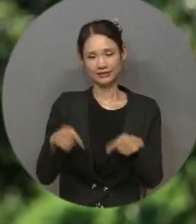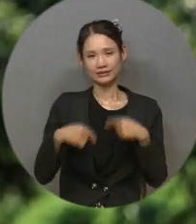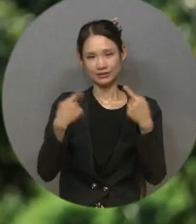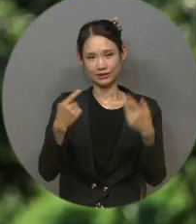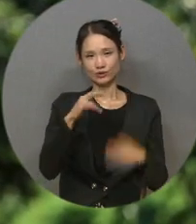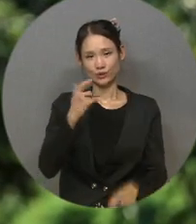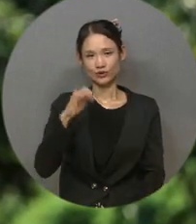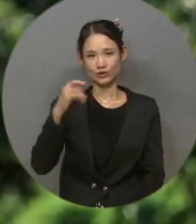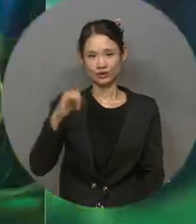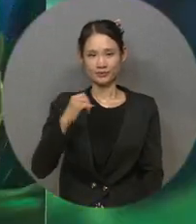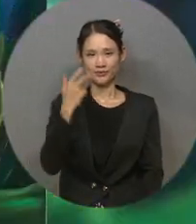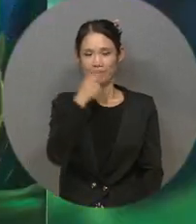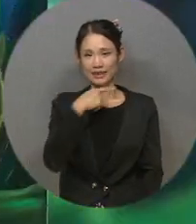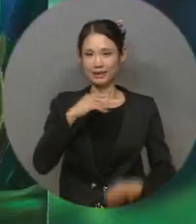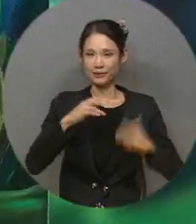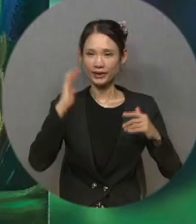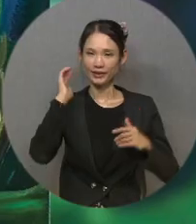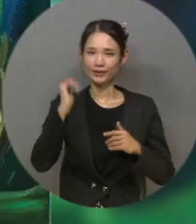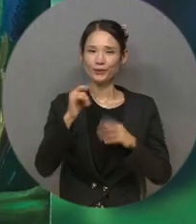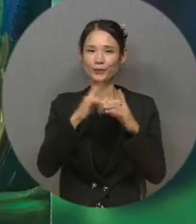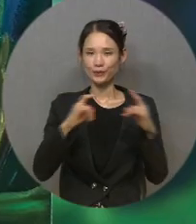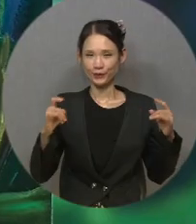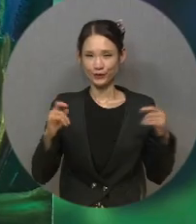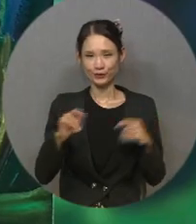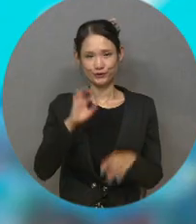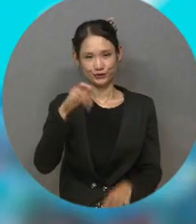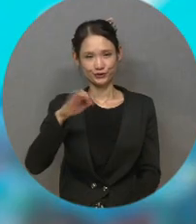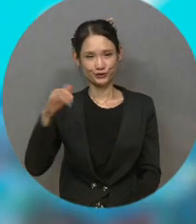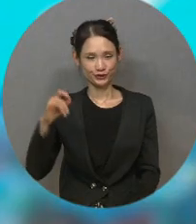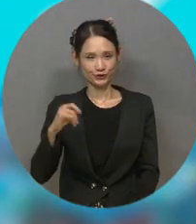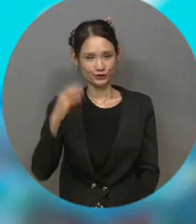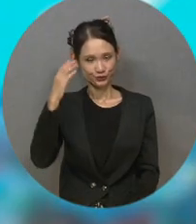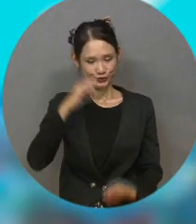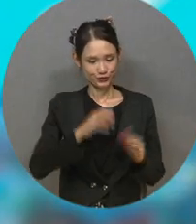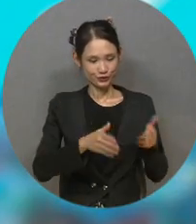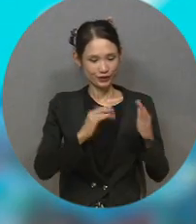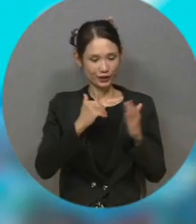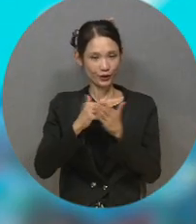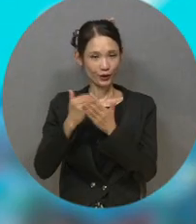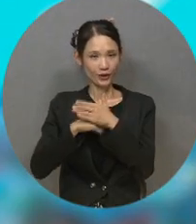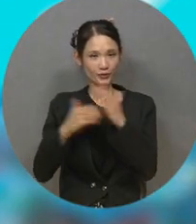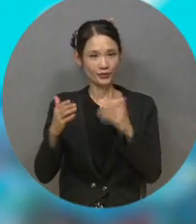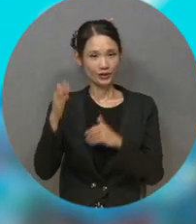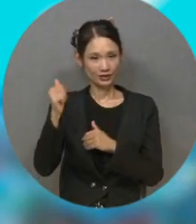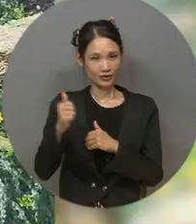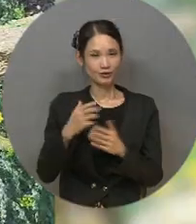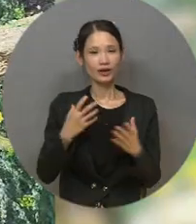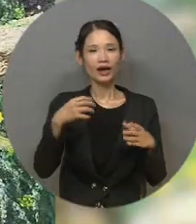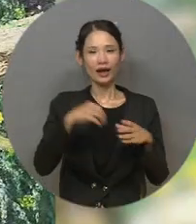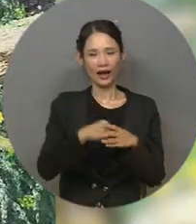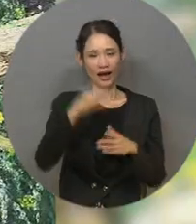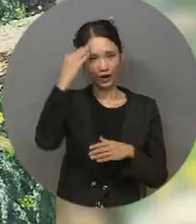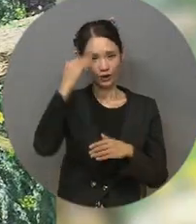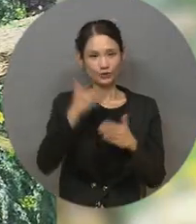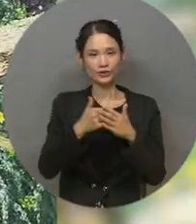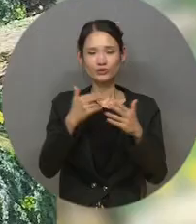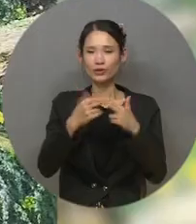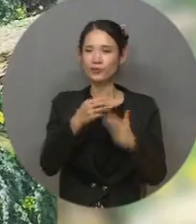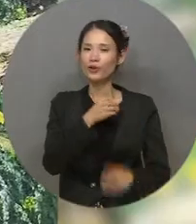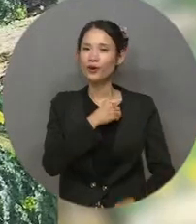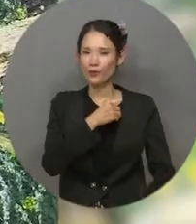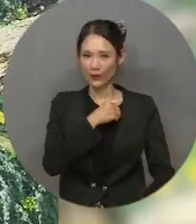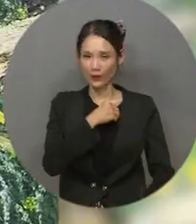필리핀 대통령궁 우즈베키스탄 대사관 국립현대미술관 소장작가이며 한국미술협회